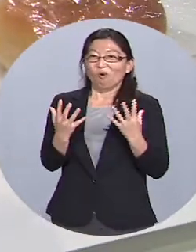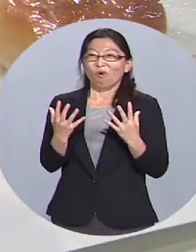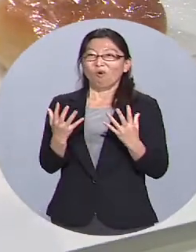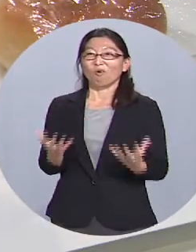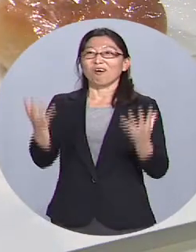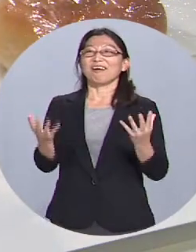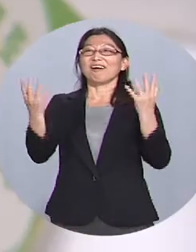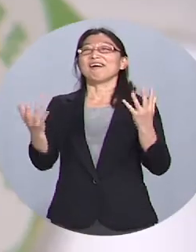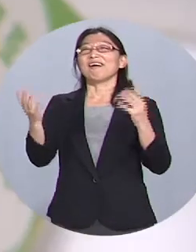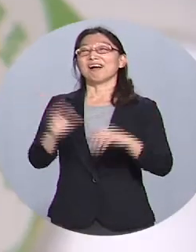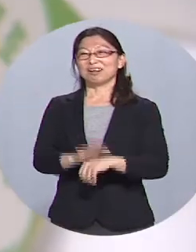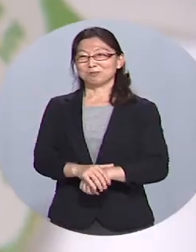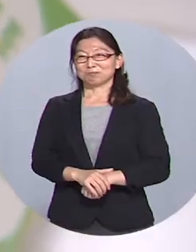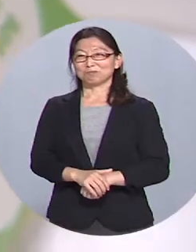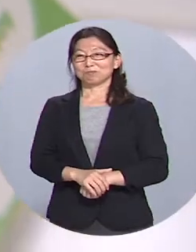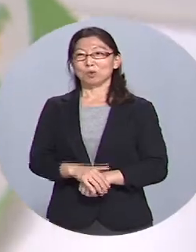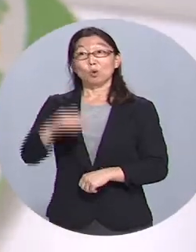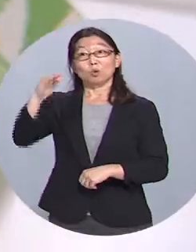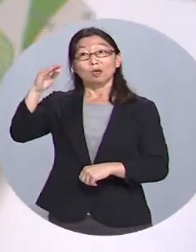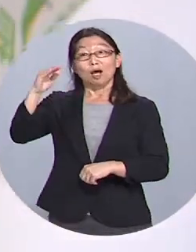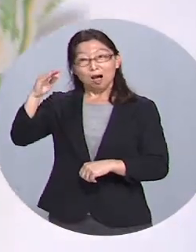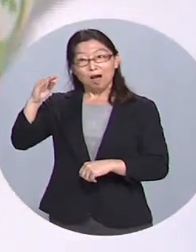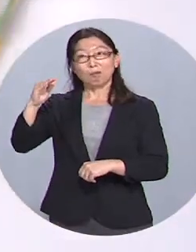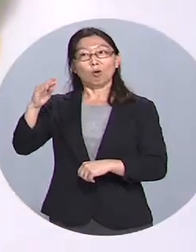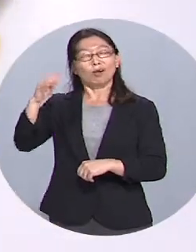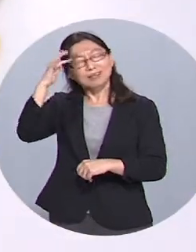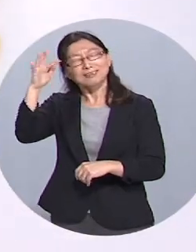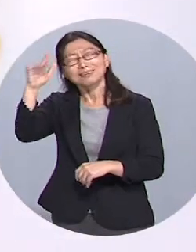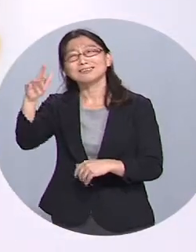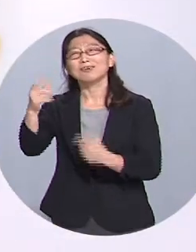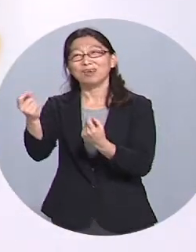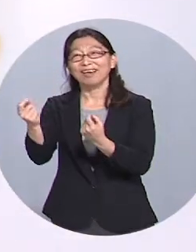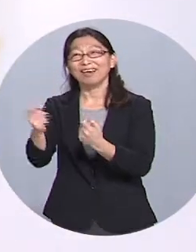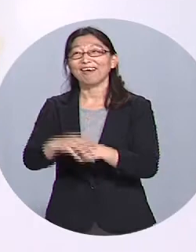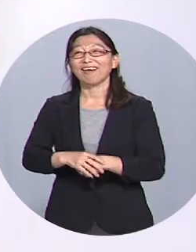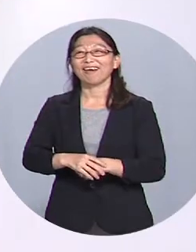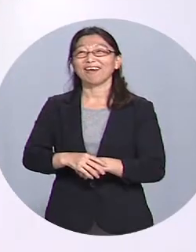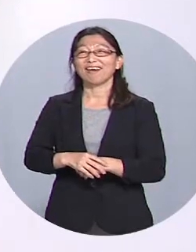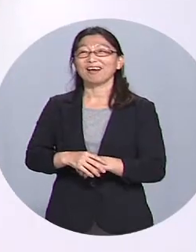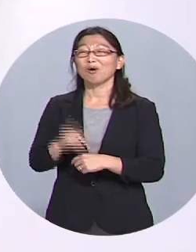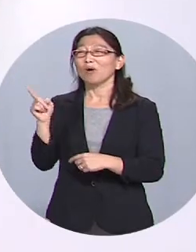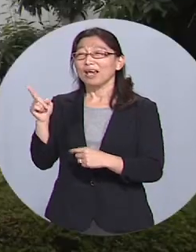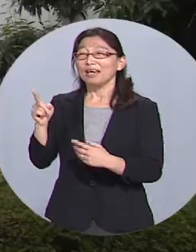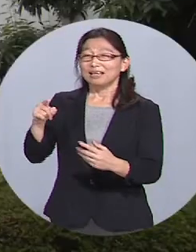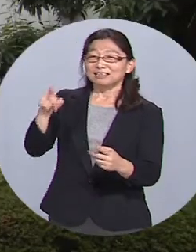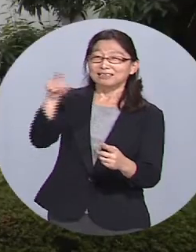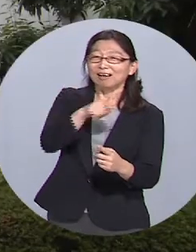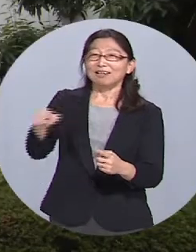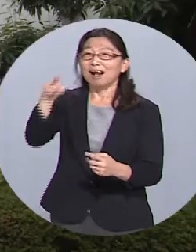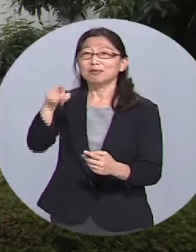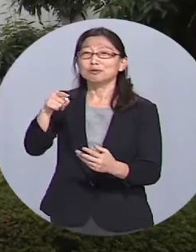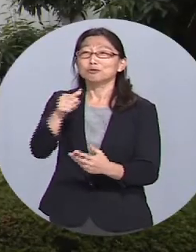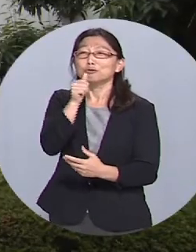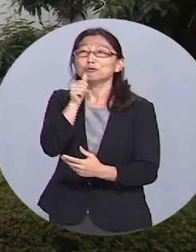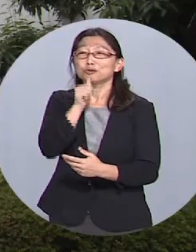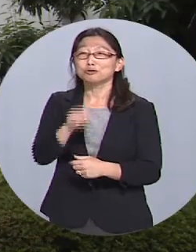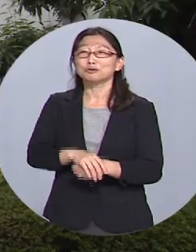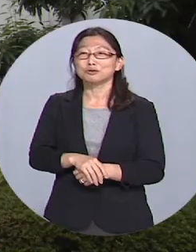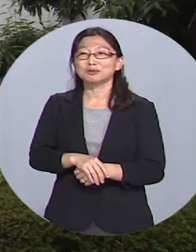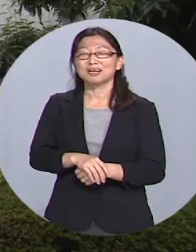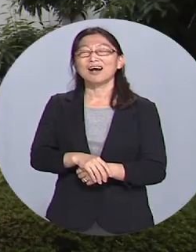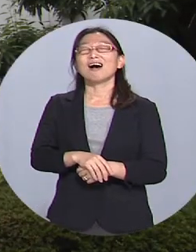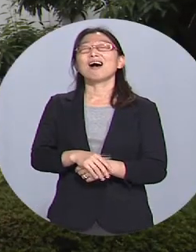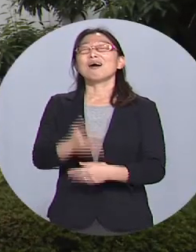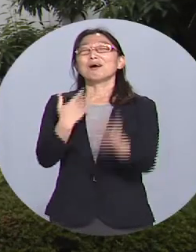。ね、大人の方も給食の歴史を振り返って、今まさに師匠おっしゃったようにノスタルジ